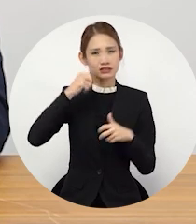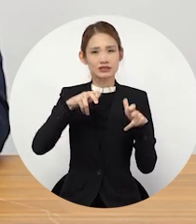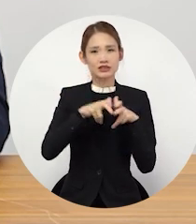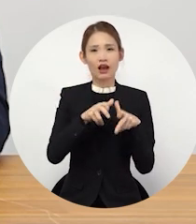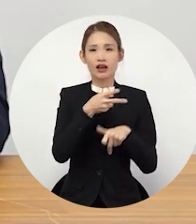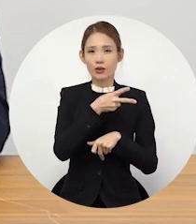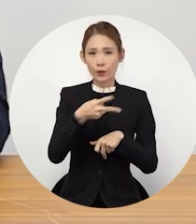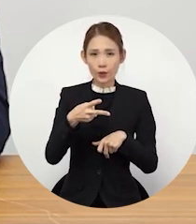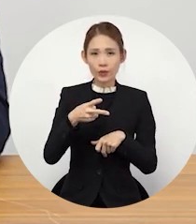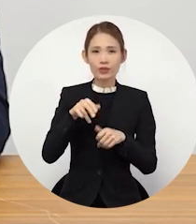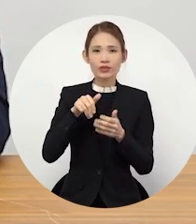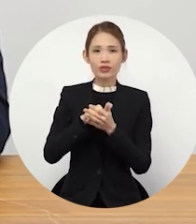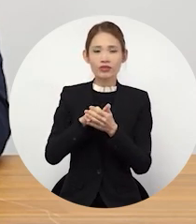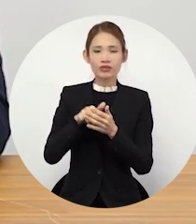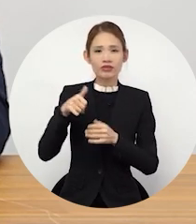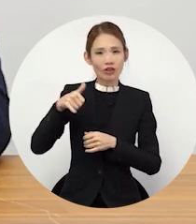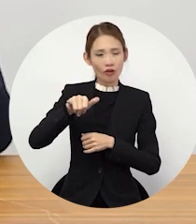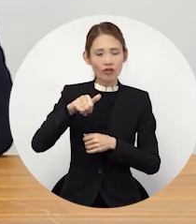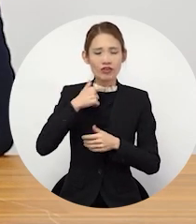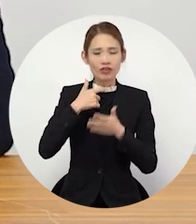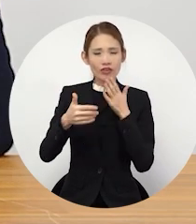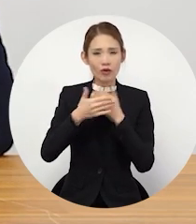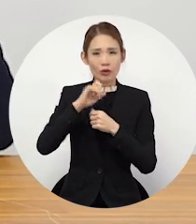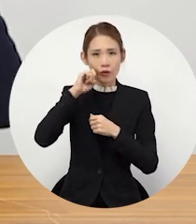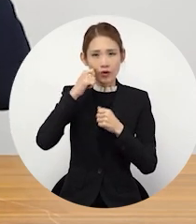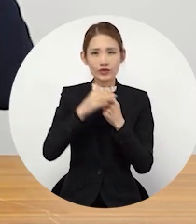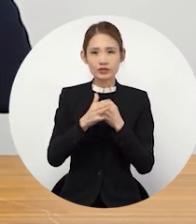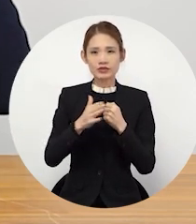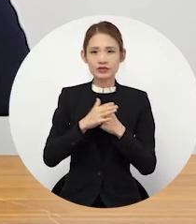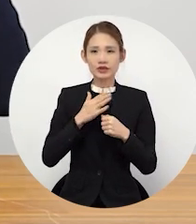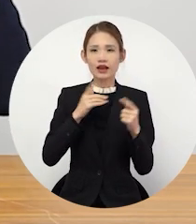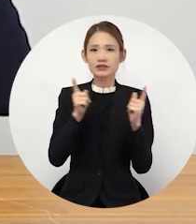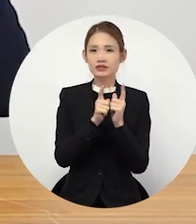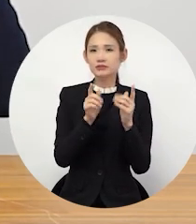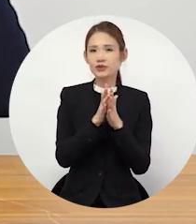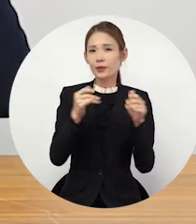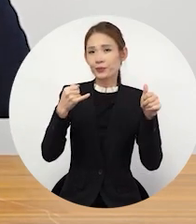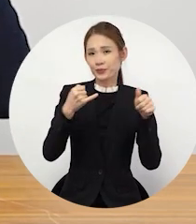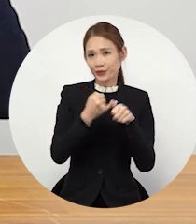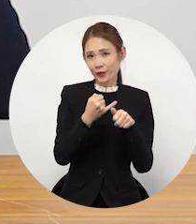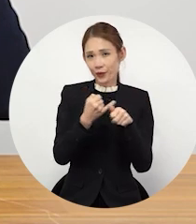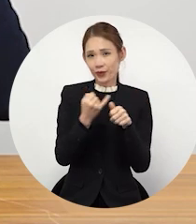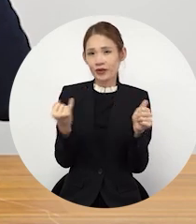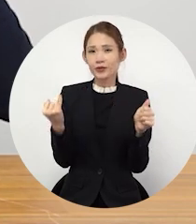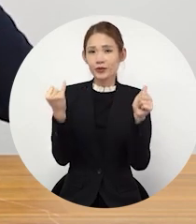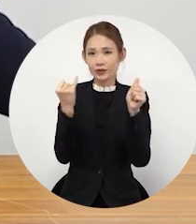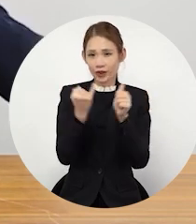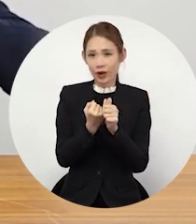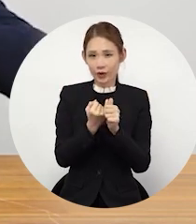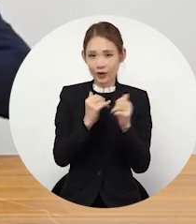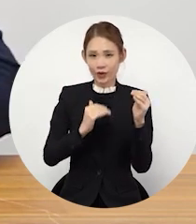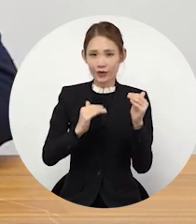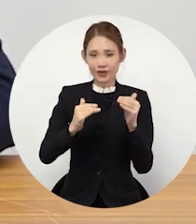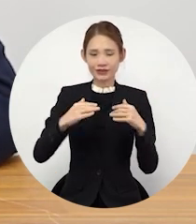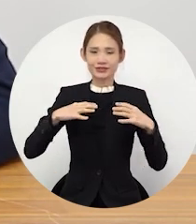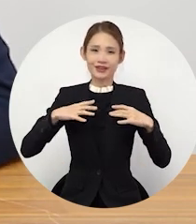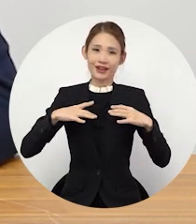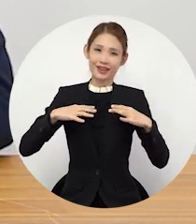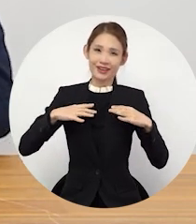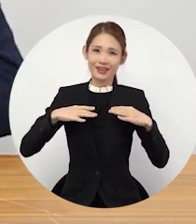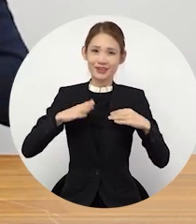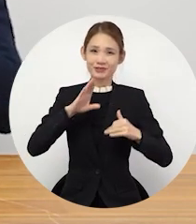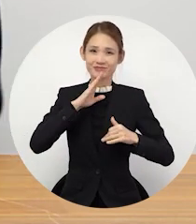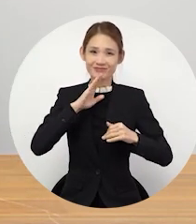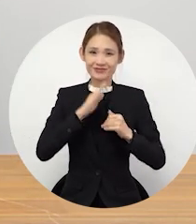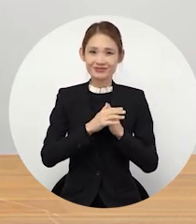거지. 장애인이 연애를 못한다. 제가 실제로 연애와 결혼을 이렇게 그 과정을 해오면서